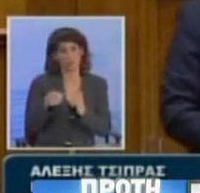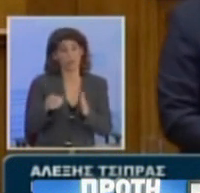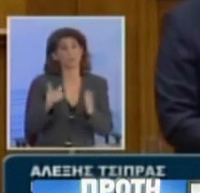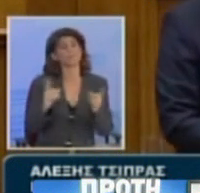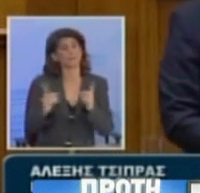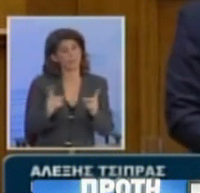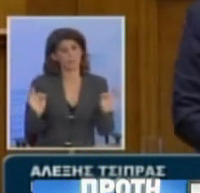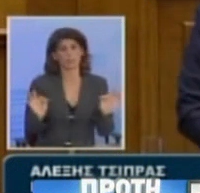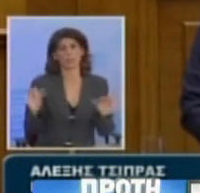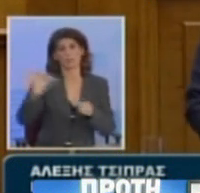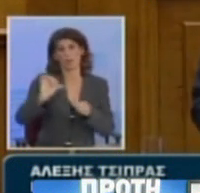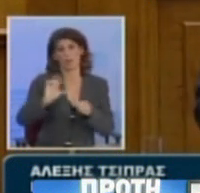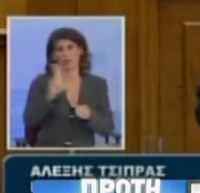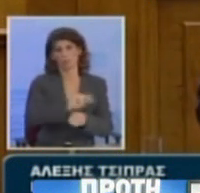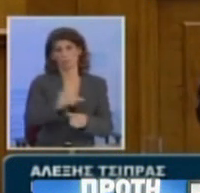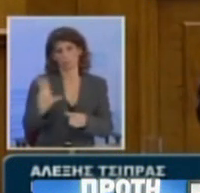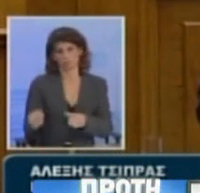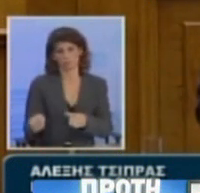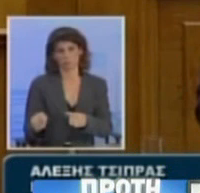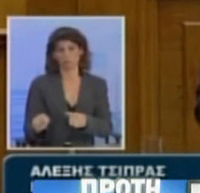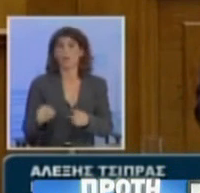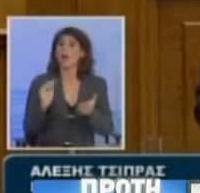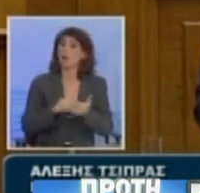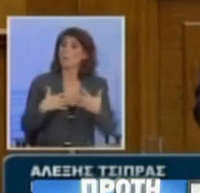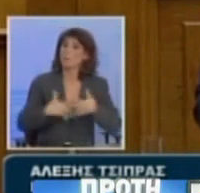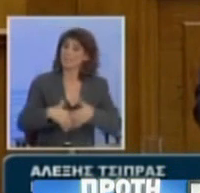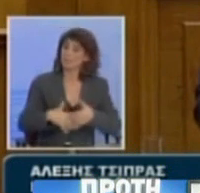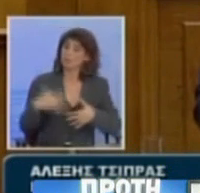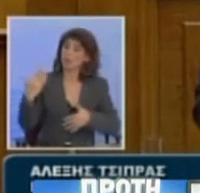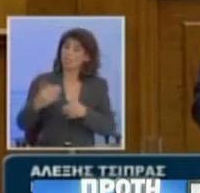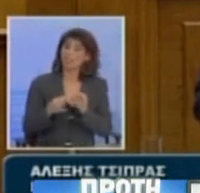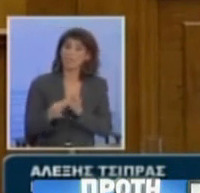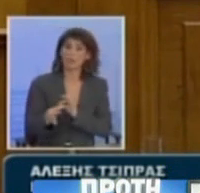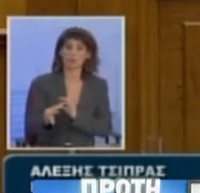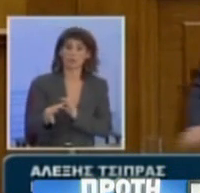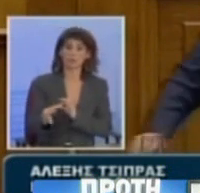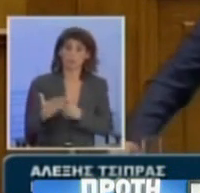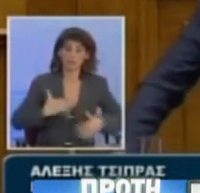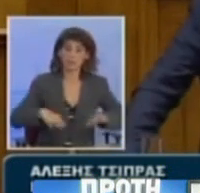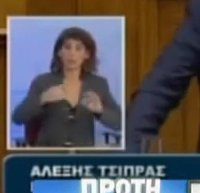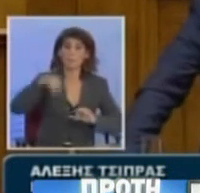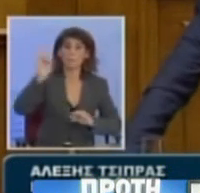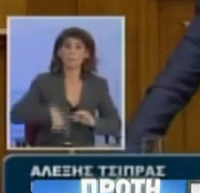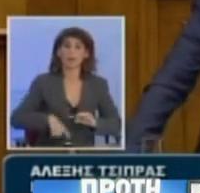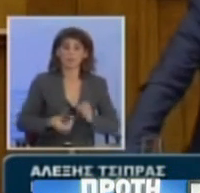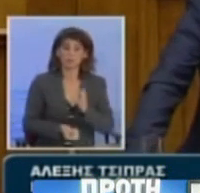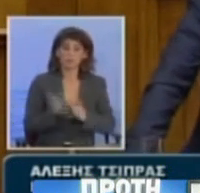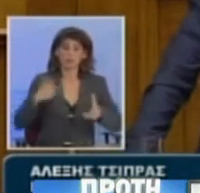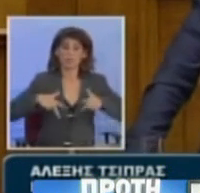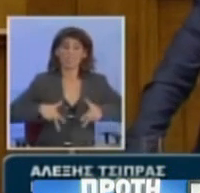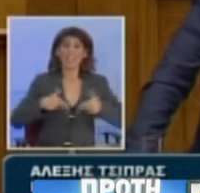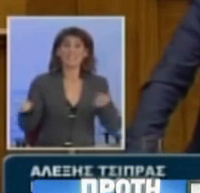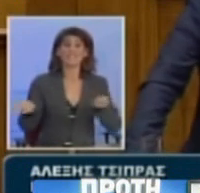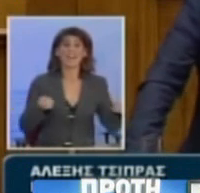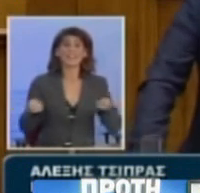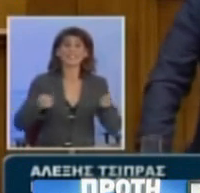λαό. «Μας λέτε ότι σώσατε τη χώρα. Μα ποιον ακριβώς σώσατε?» αναρωτήθηκε ο κύριος Τσίπρας. Πάμε όμως να ακούσουμε και τον